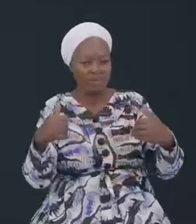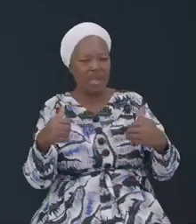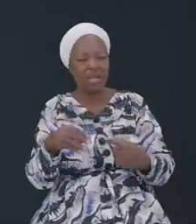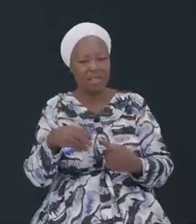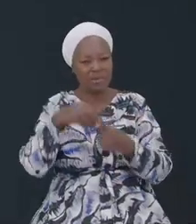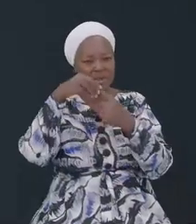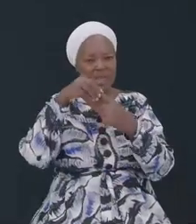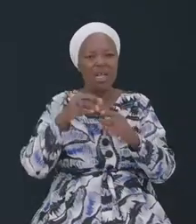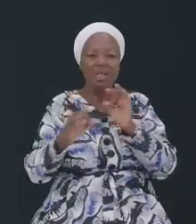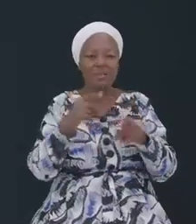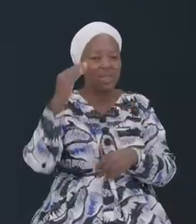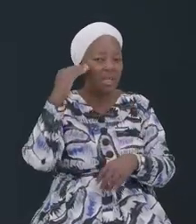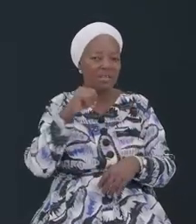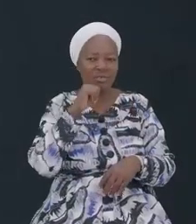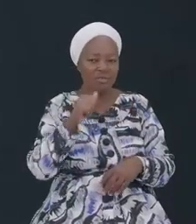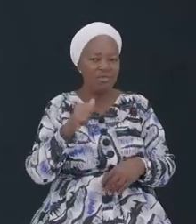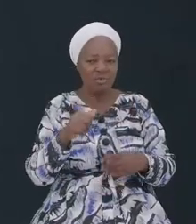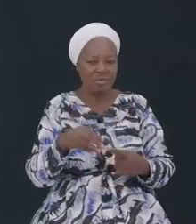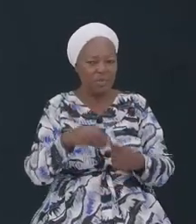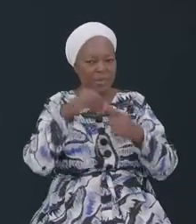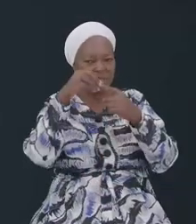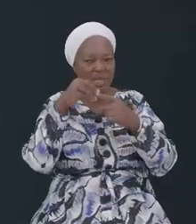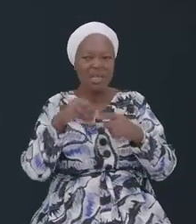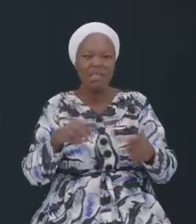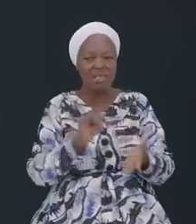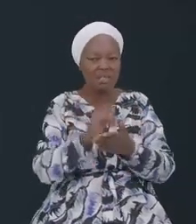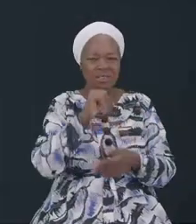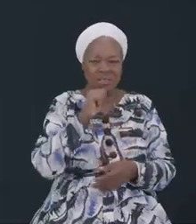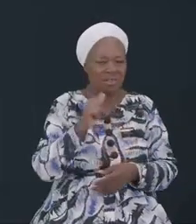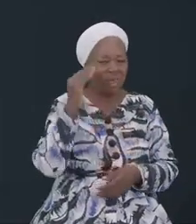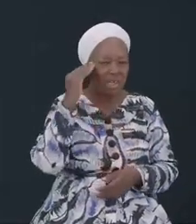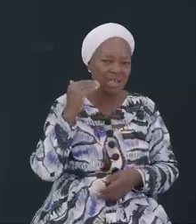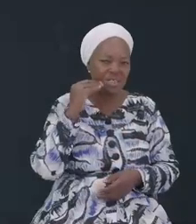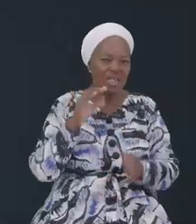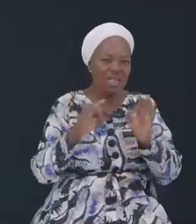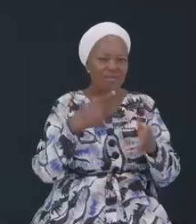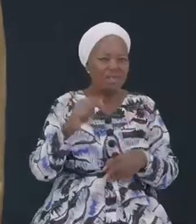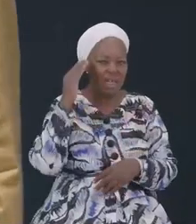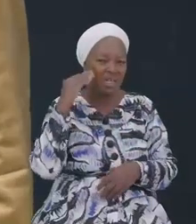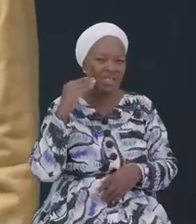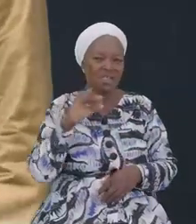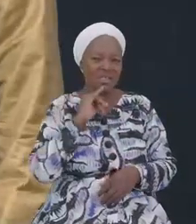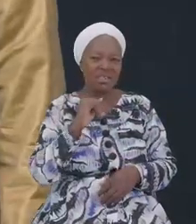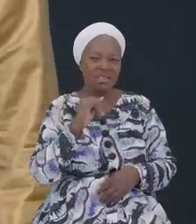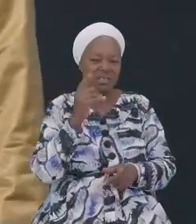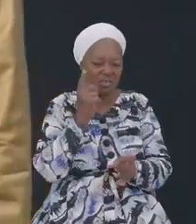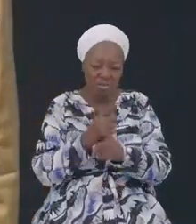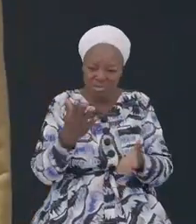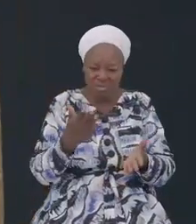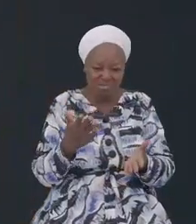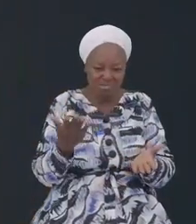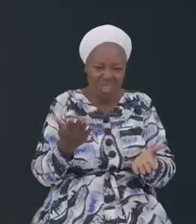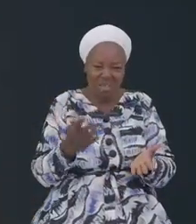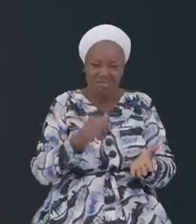l'onction, la distinction. Si la tête n'est pas distincte, si la tête est médiocre,